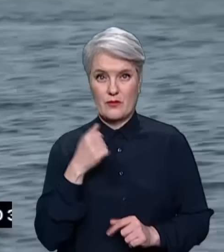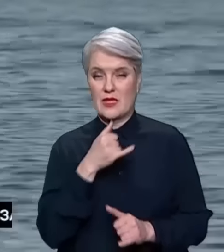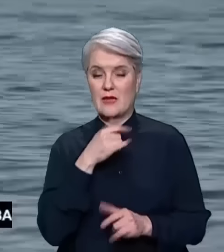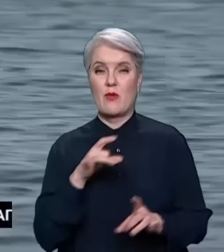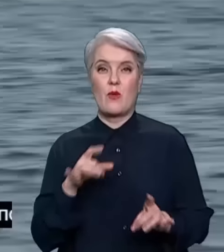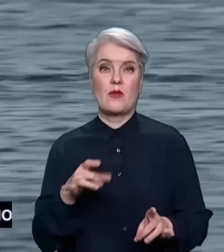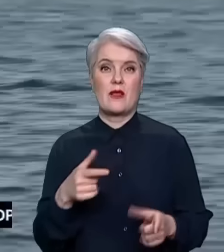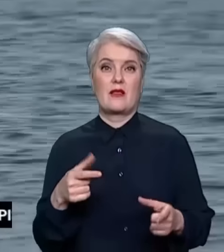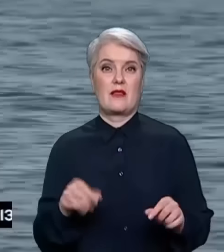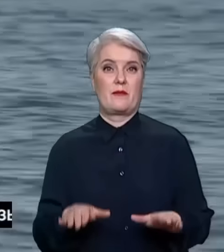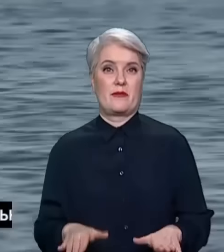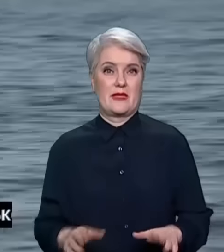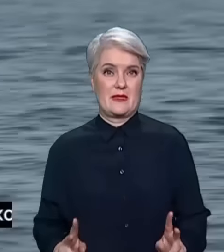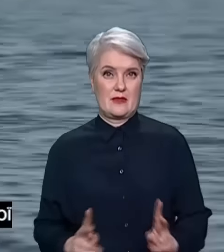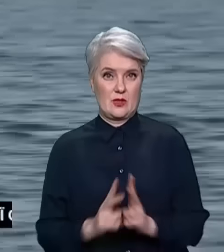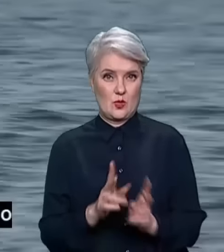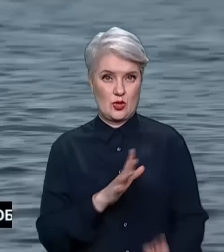зустрічі.